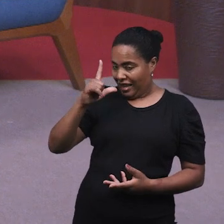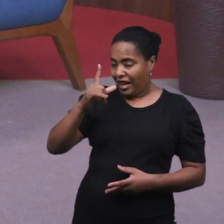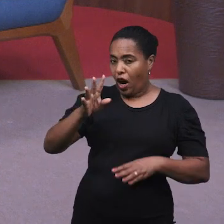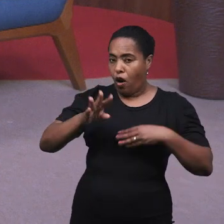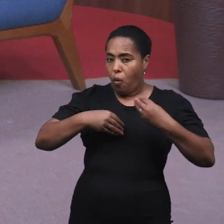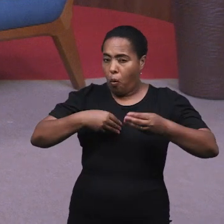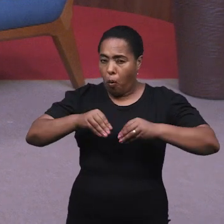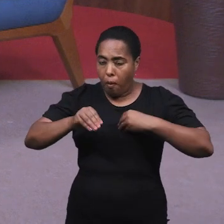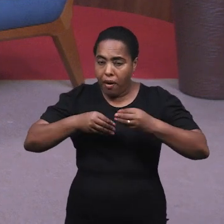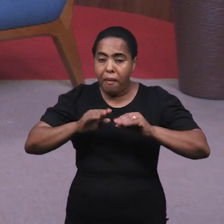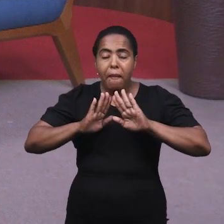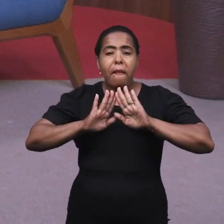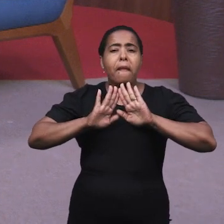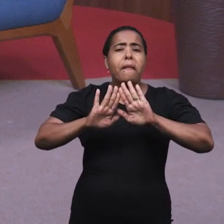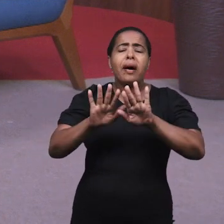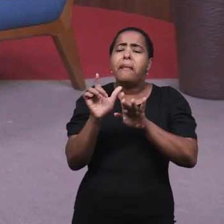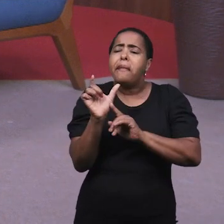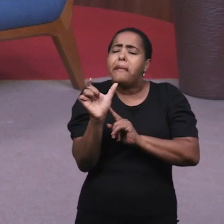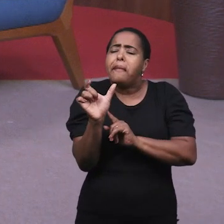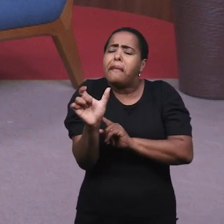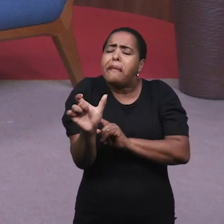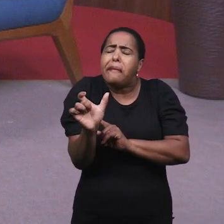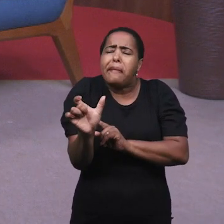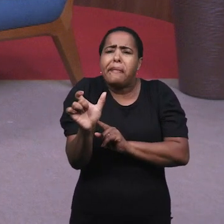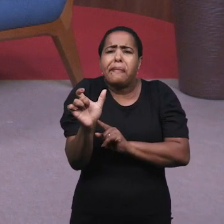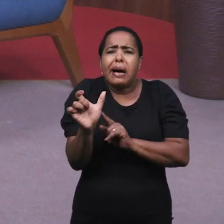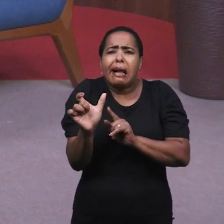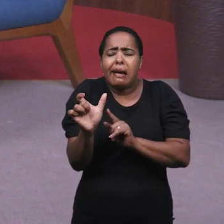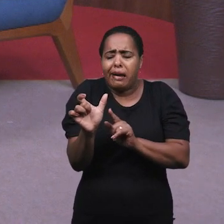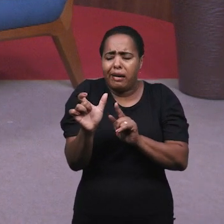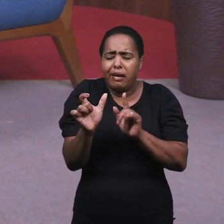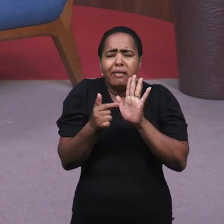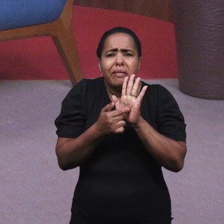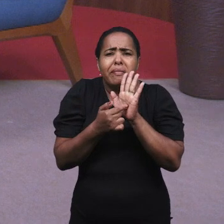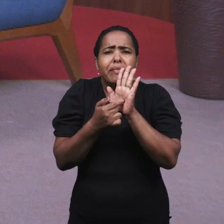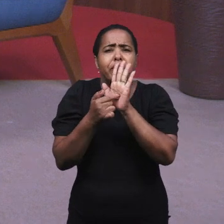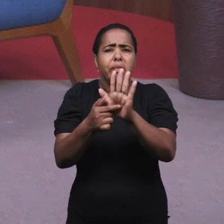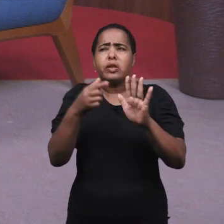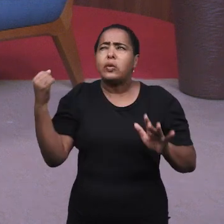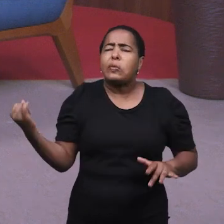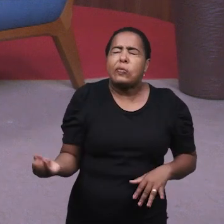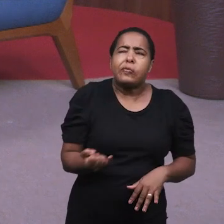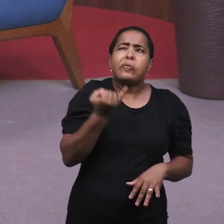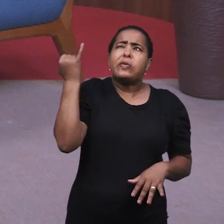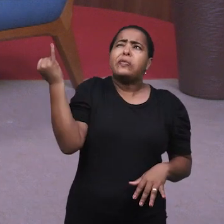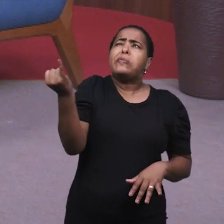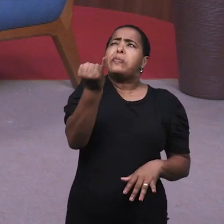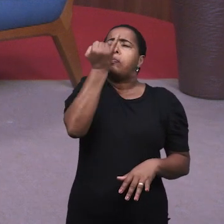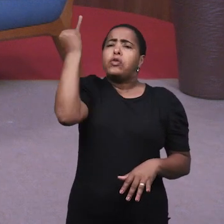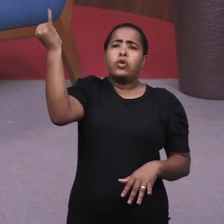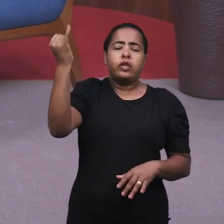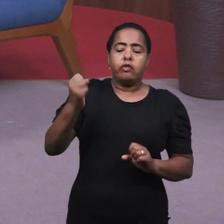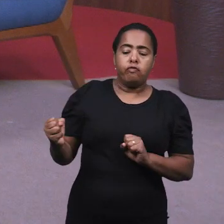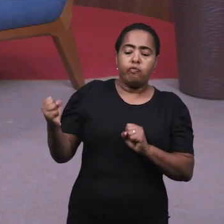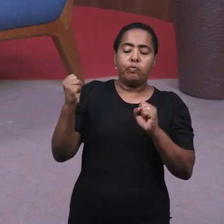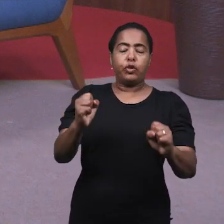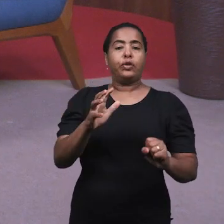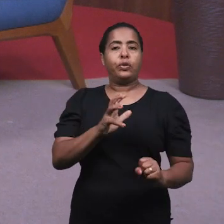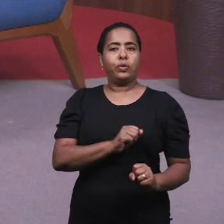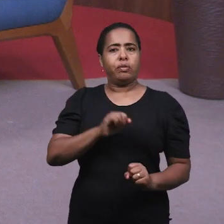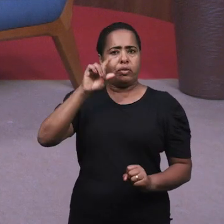trouvé dans la langue grecque un mot pour exprimer la dimension de cet amour de Dieu.